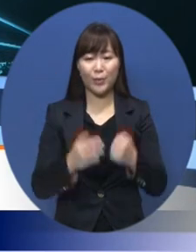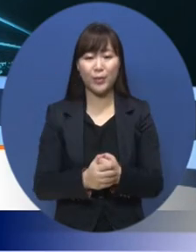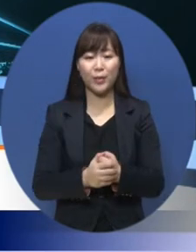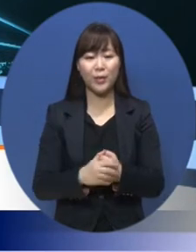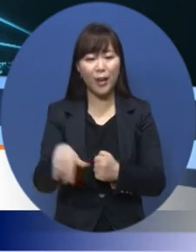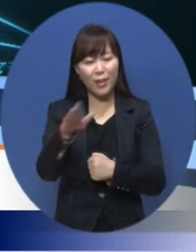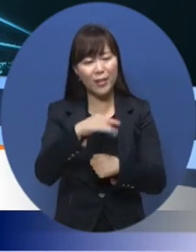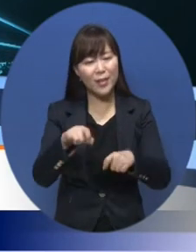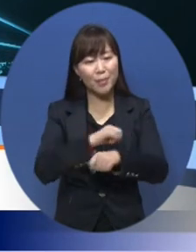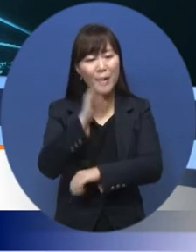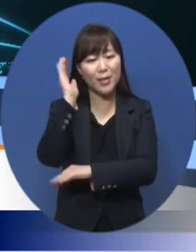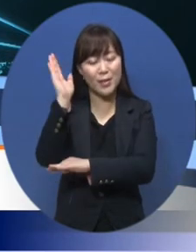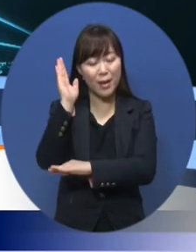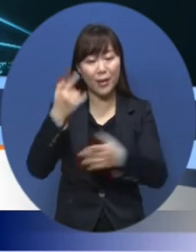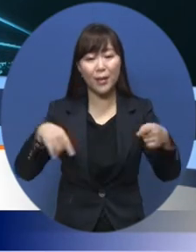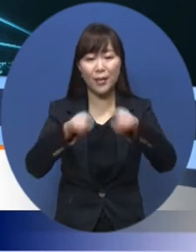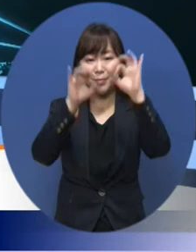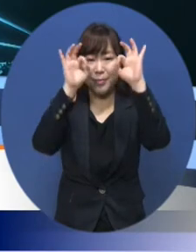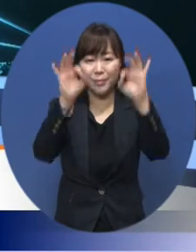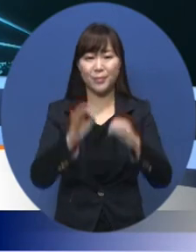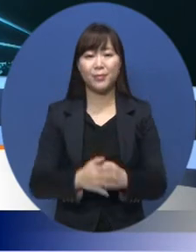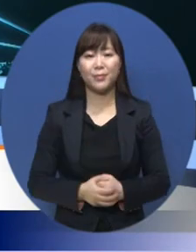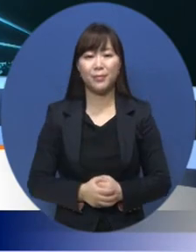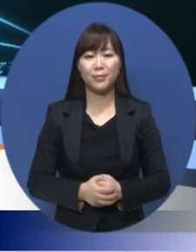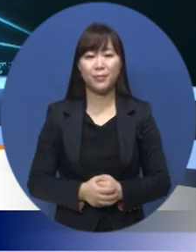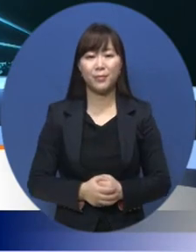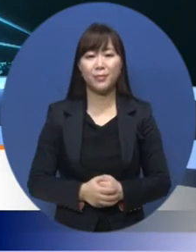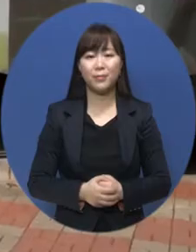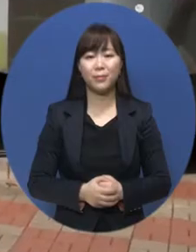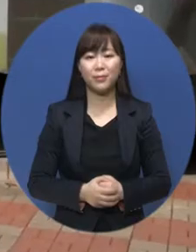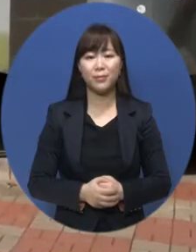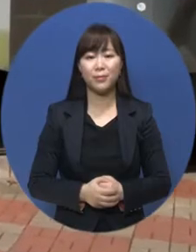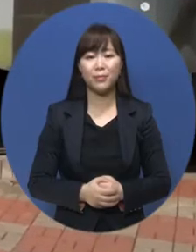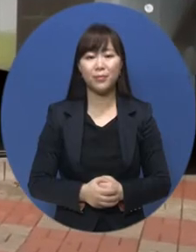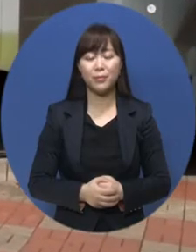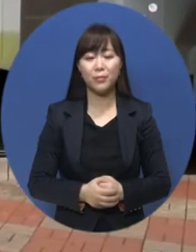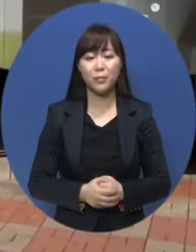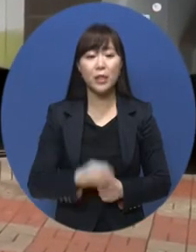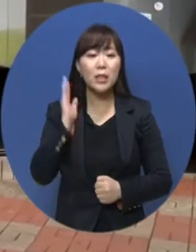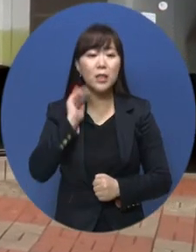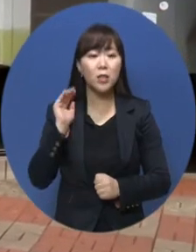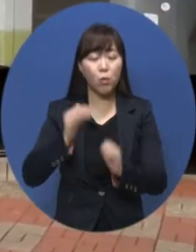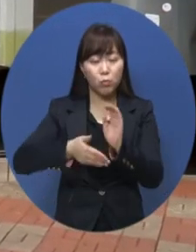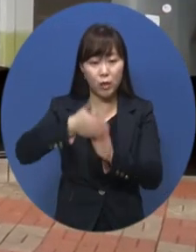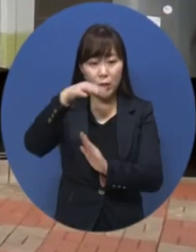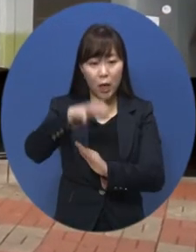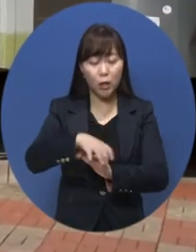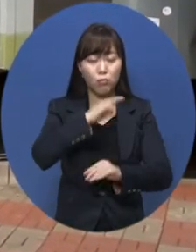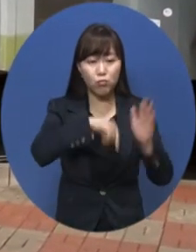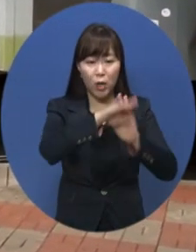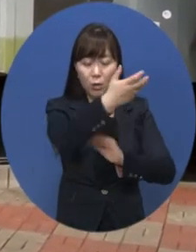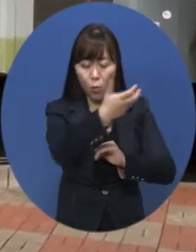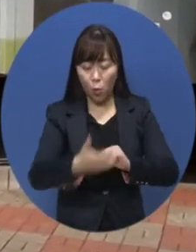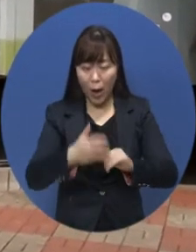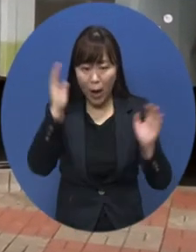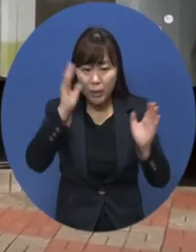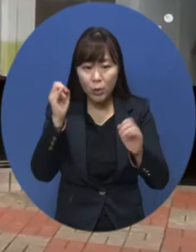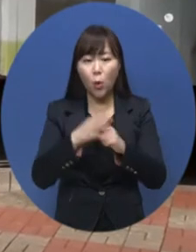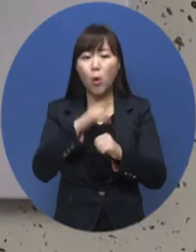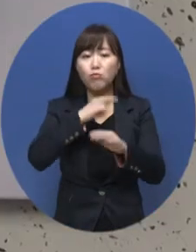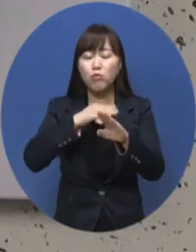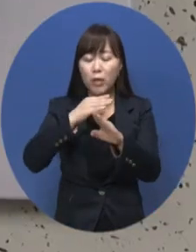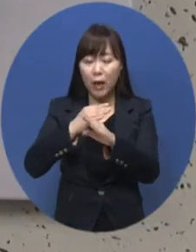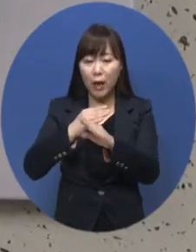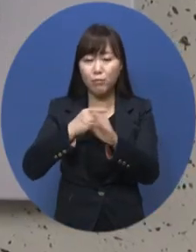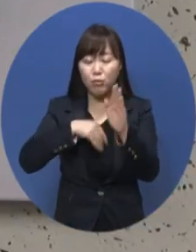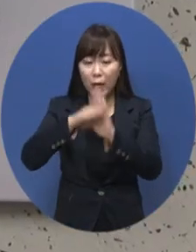그들의 특별한 이야기를 정문성 기자가 들어봤습니다 의정부 시에는 탈북 청소년과 북한 여성